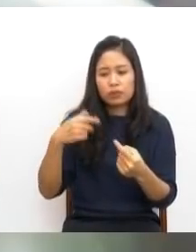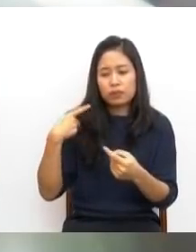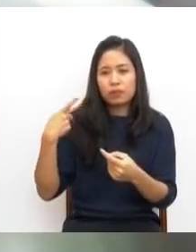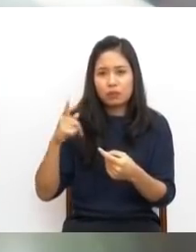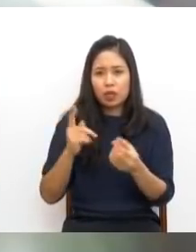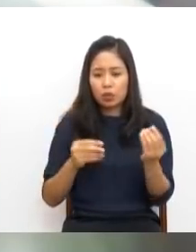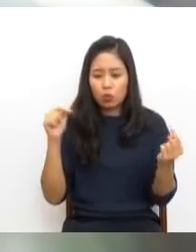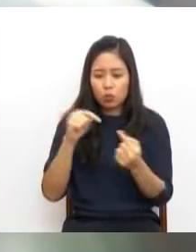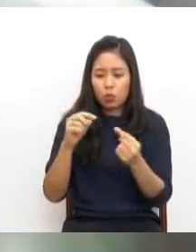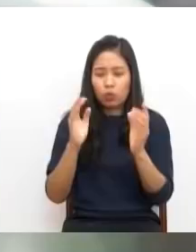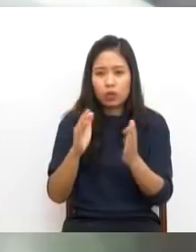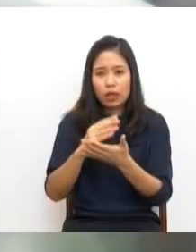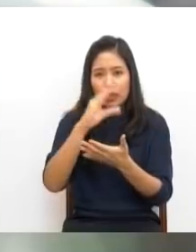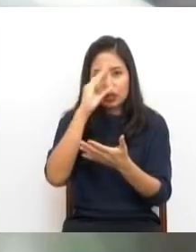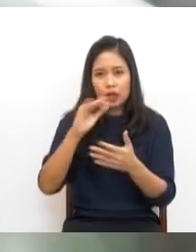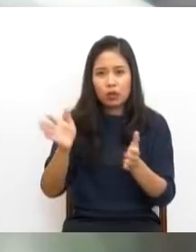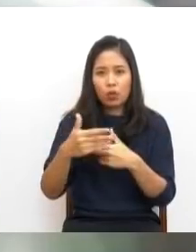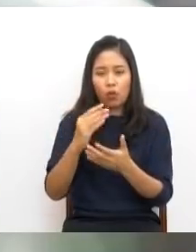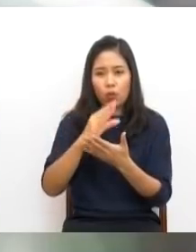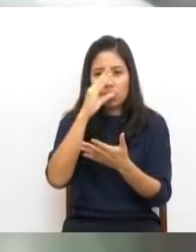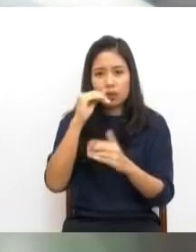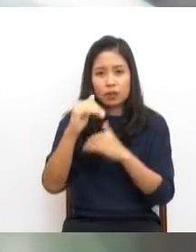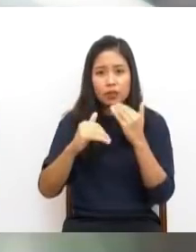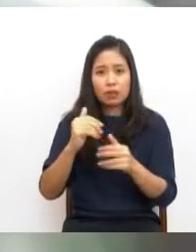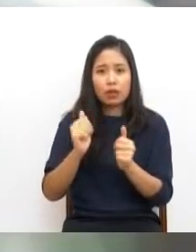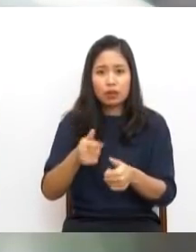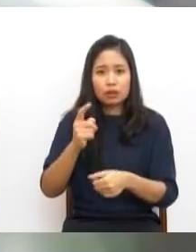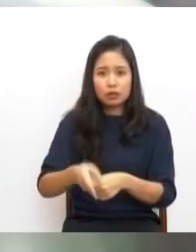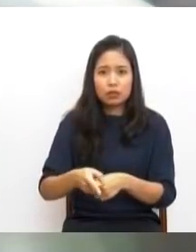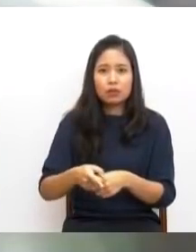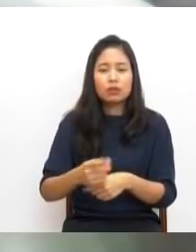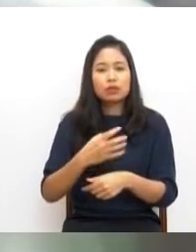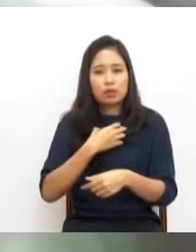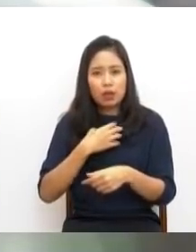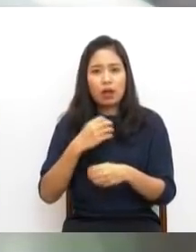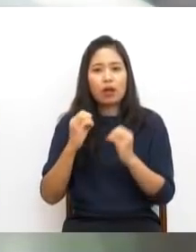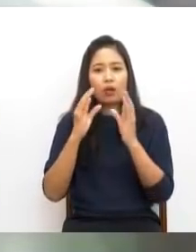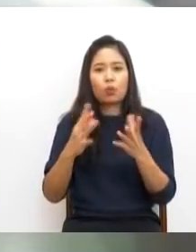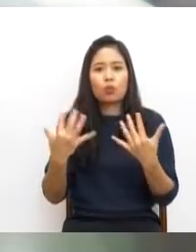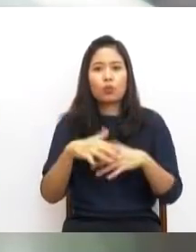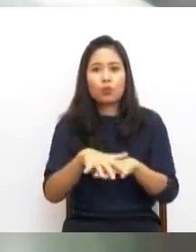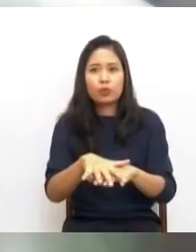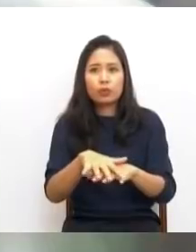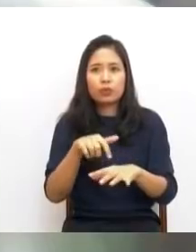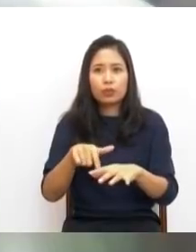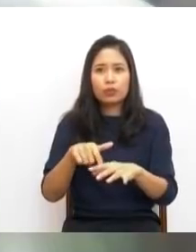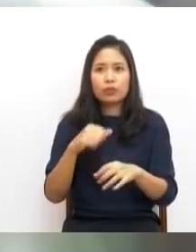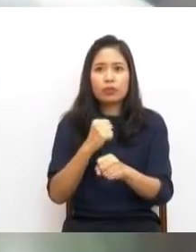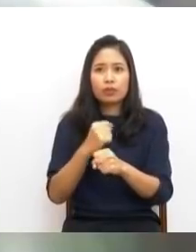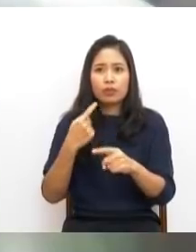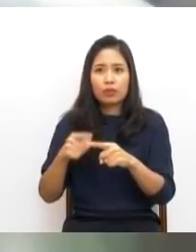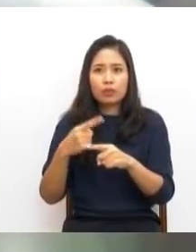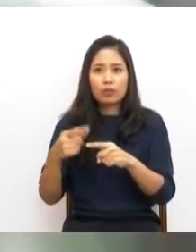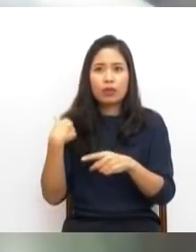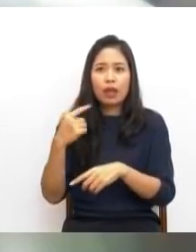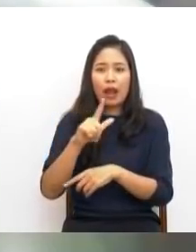นในห้องเรียนได้ครับผมการบ้านอันนี้มันเป็นการบ้านเชิงว่าอยากที่ใช้ครูดูมากกว่าเพราะถ้าหากคุณครูดูไลฟ์หรือดูกิจกรรม